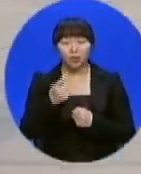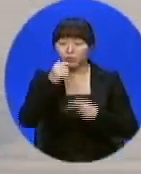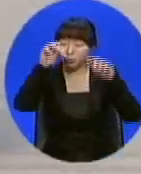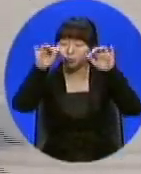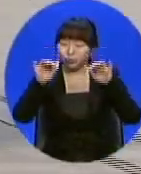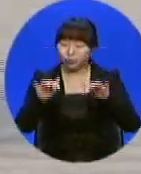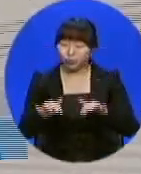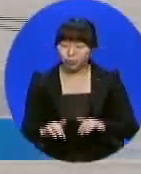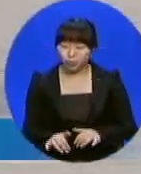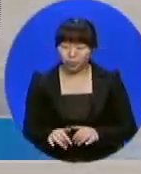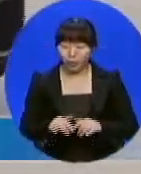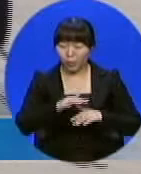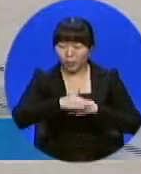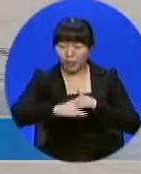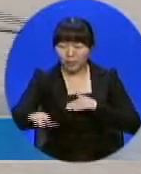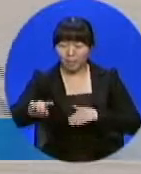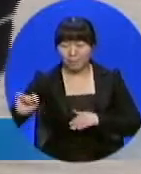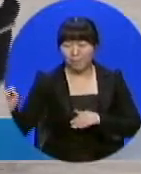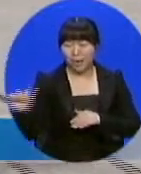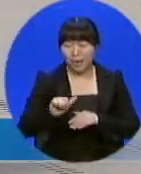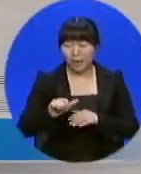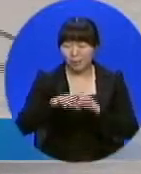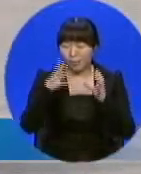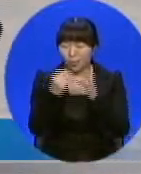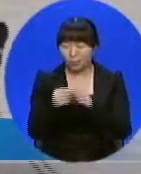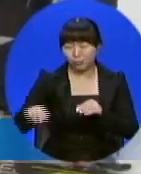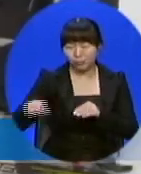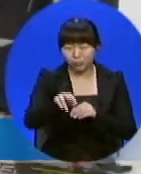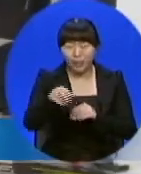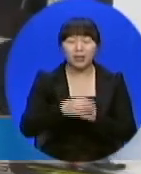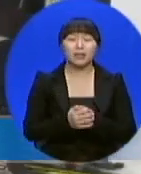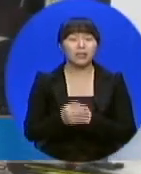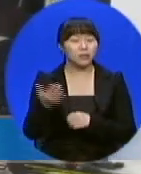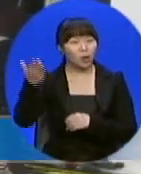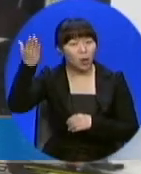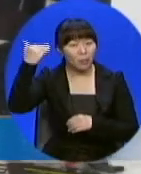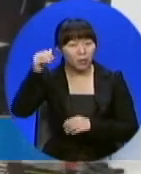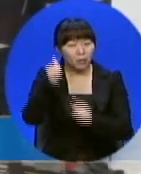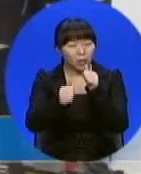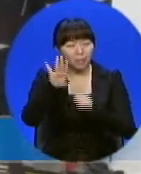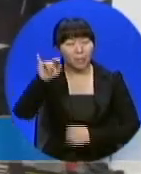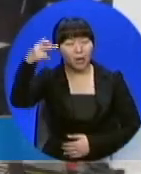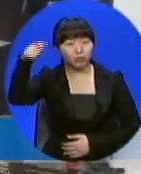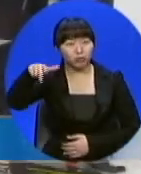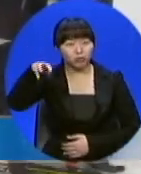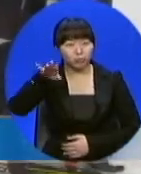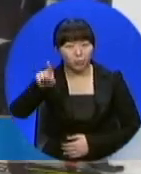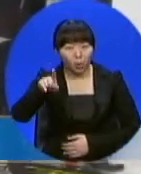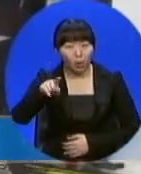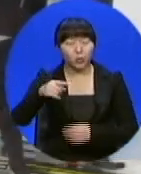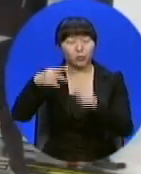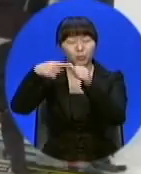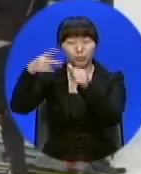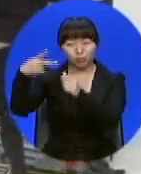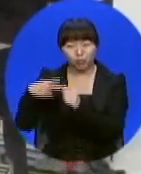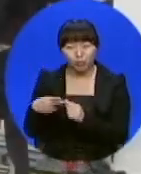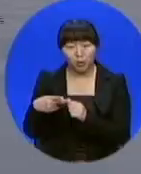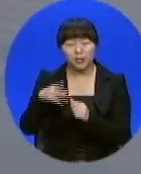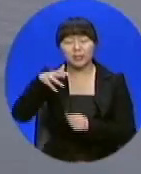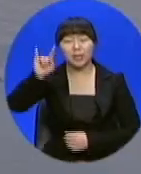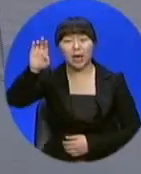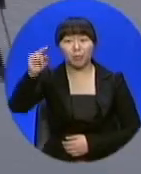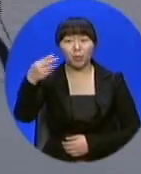쌓인 상과들에서 가능한 빨리 코스를 완주하는 경기로 지난 대회인 밴쿠버에 이어 두 번째 출전하는 서보라미